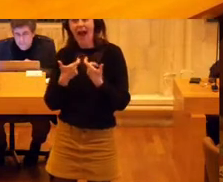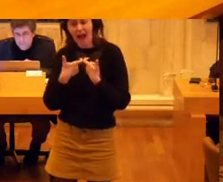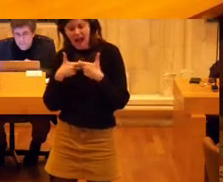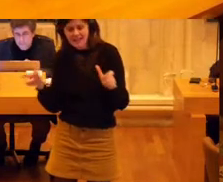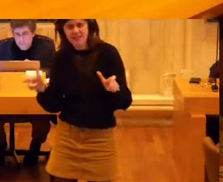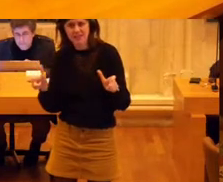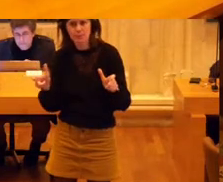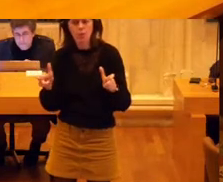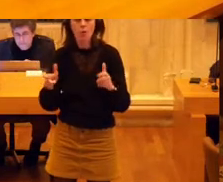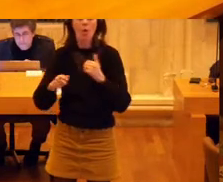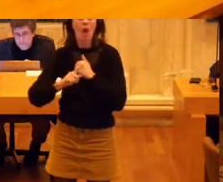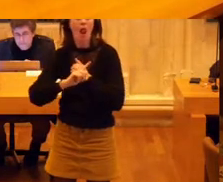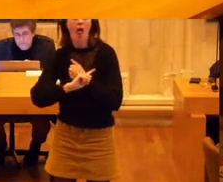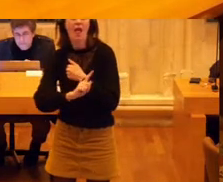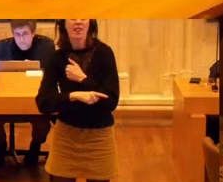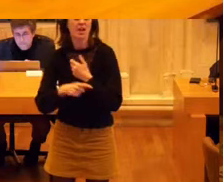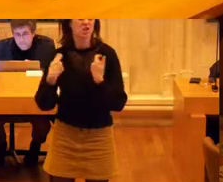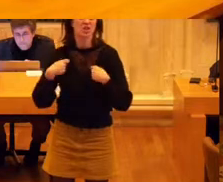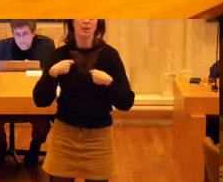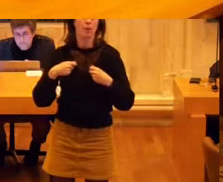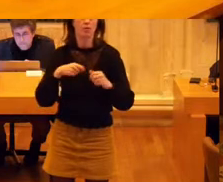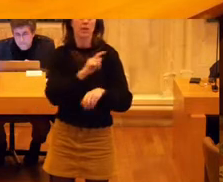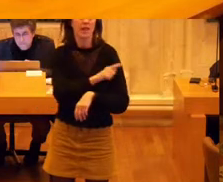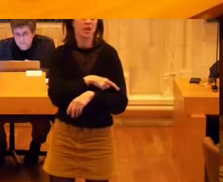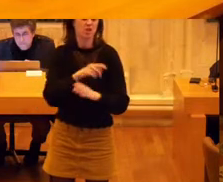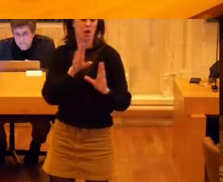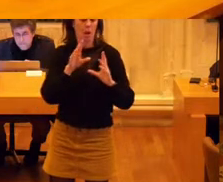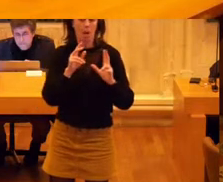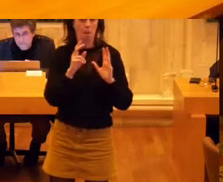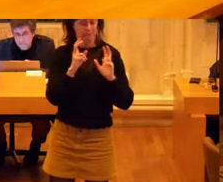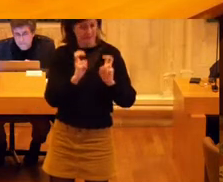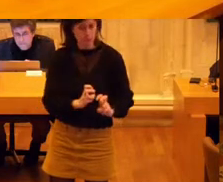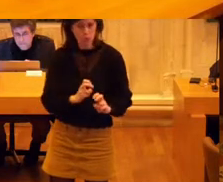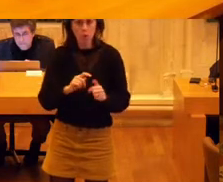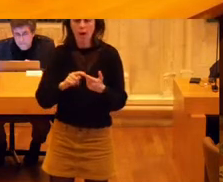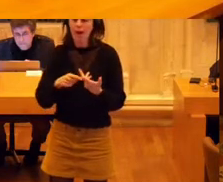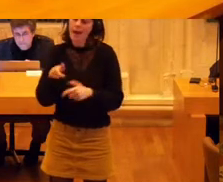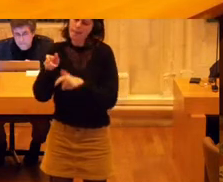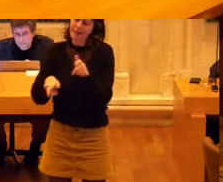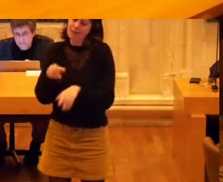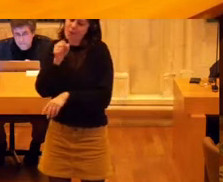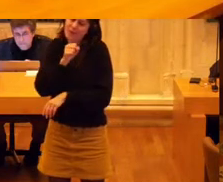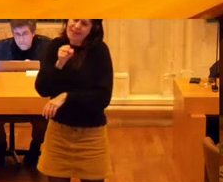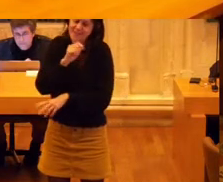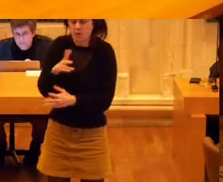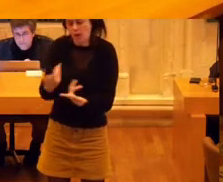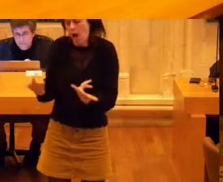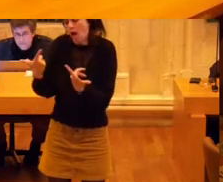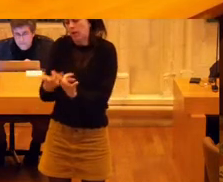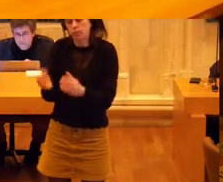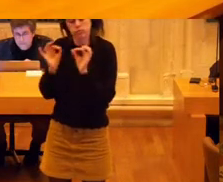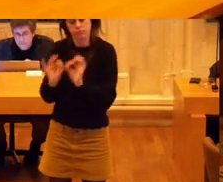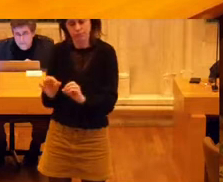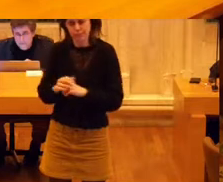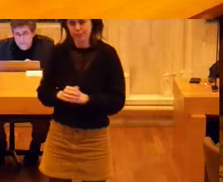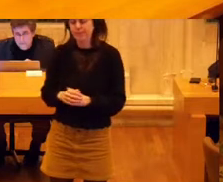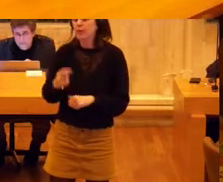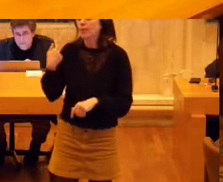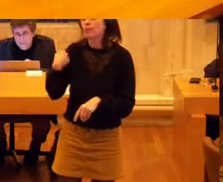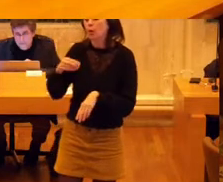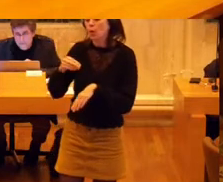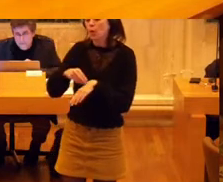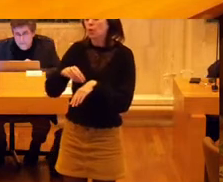énergivores, beaucoup plus confortables, beaucoup plus adaptés à une population vieillissante. On a par ailleurs fait avec le conseiller municipal délégué de quartier